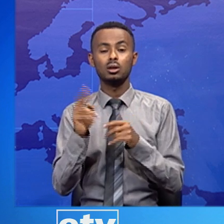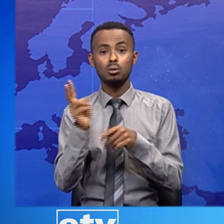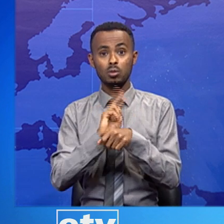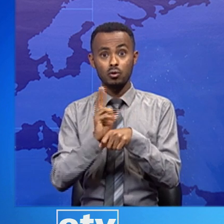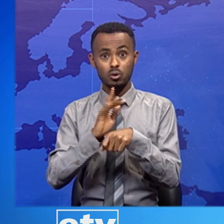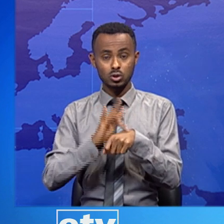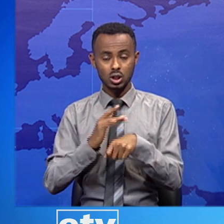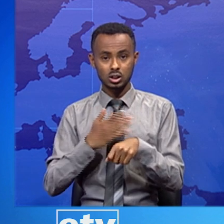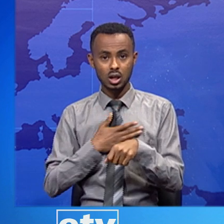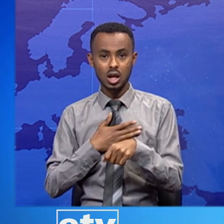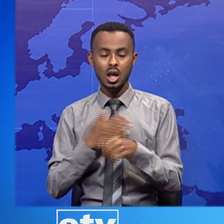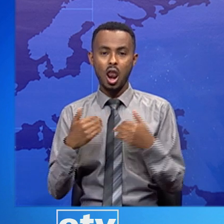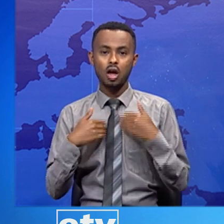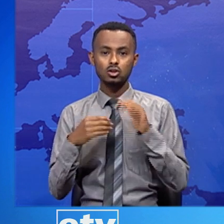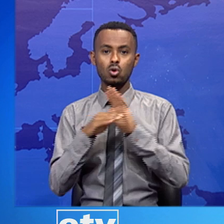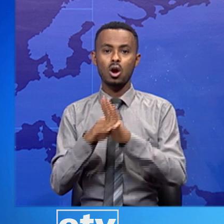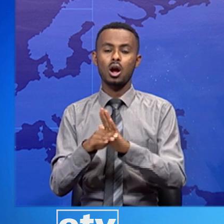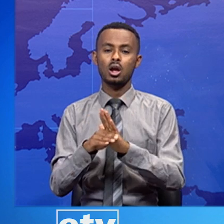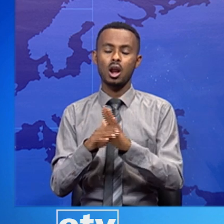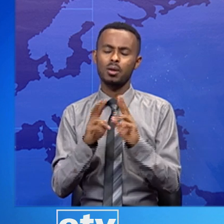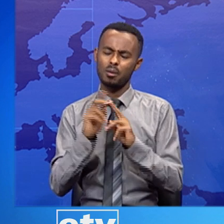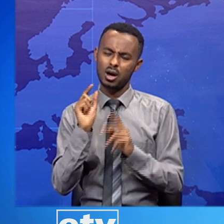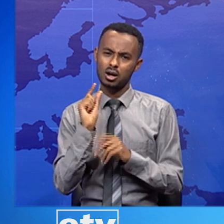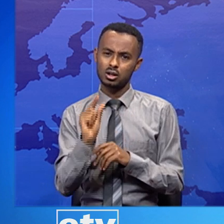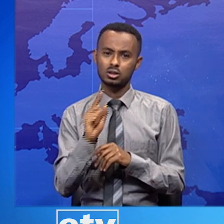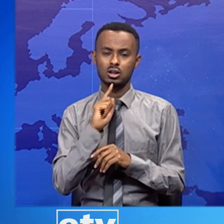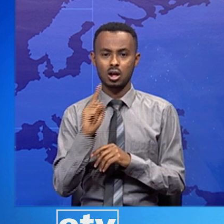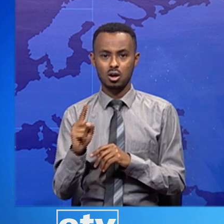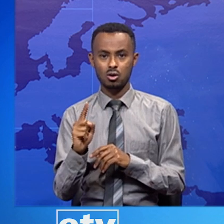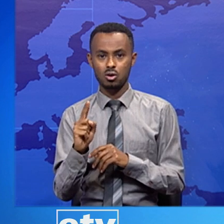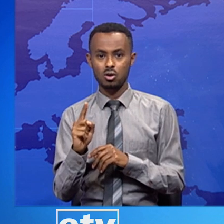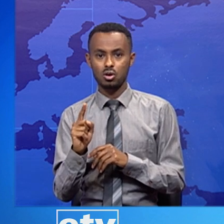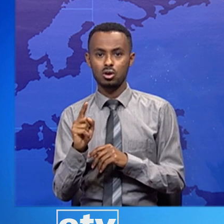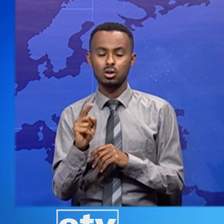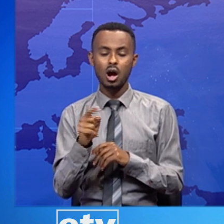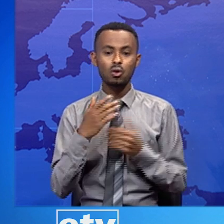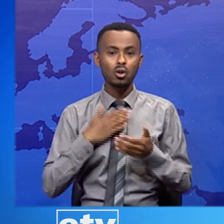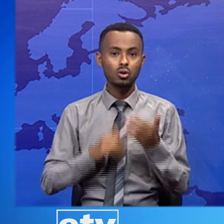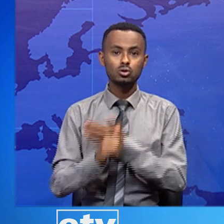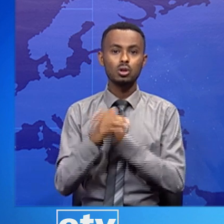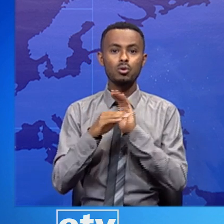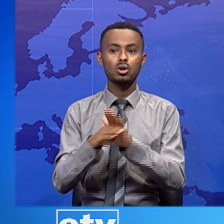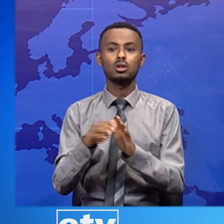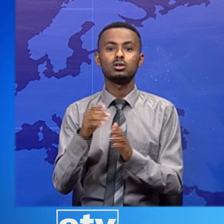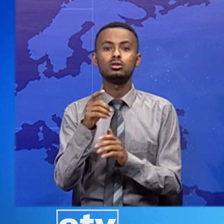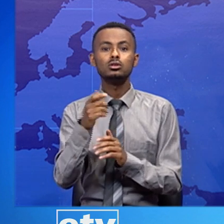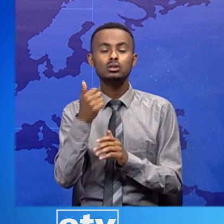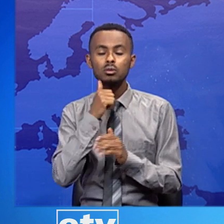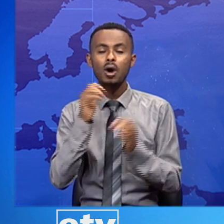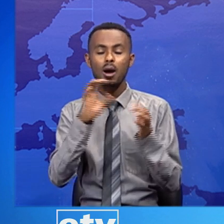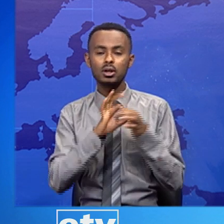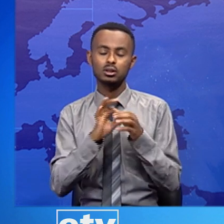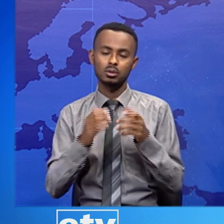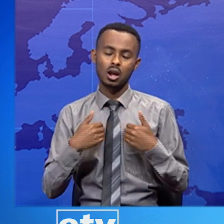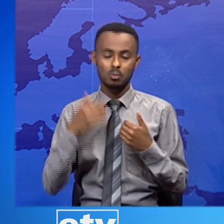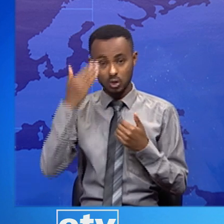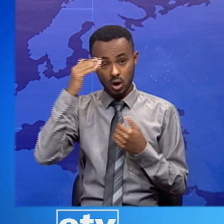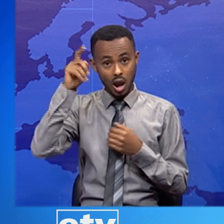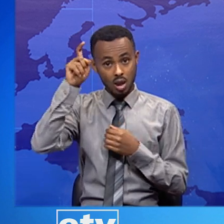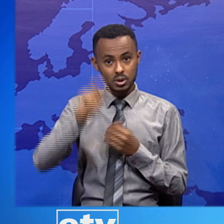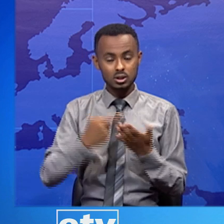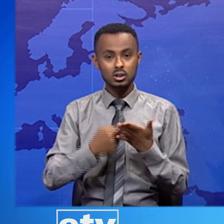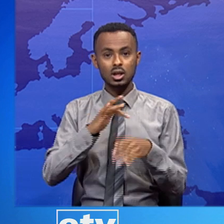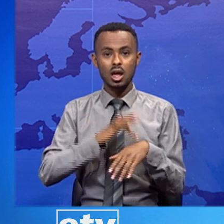ግን በፊልሞቻችን ላይ ያላቸው ውክልና በጣም አነስተኛ ነው። እነሱንም የሚወክል የሴት አካል ጉዳተኞች ማህበረሰብ እንዳለ